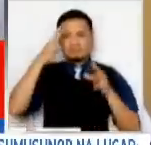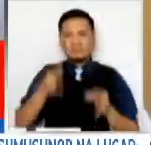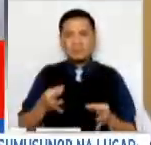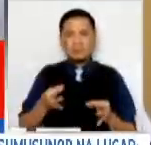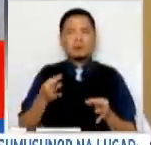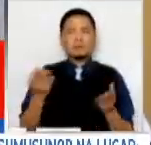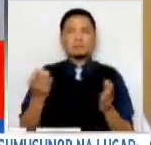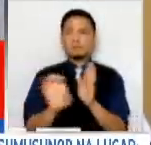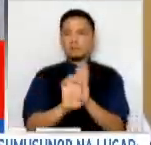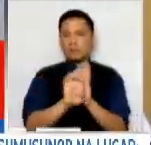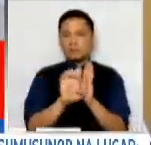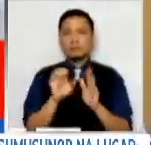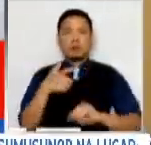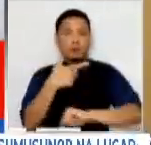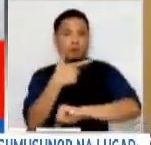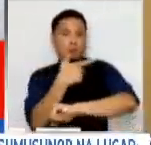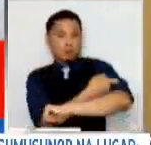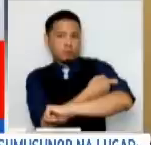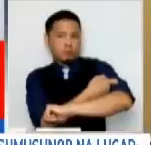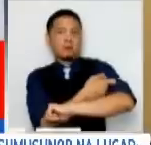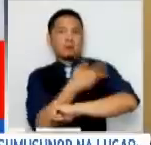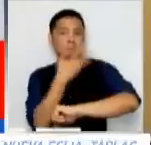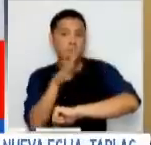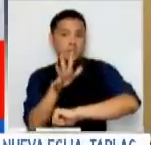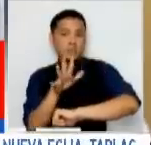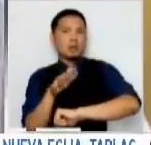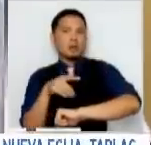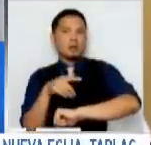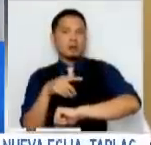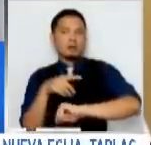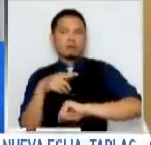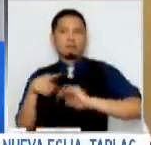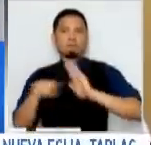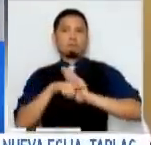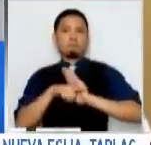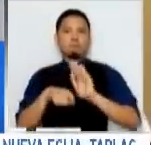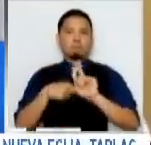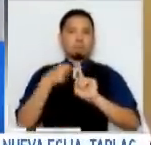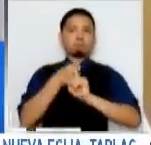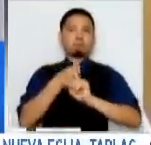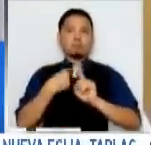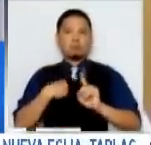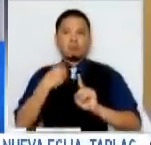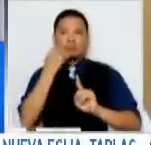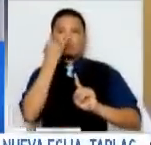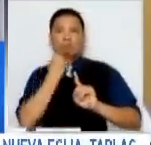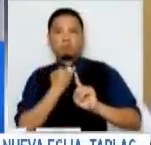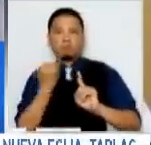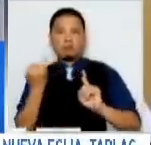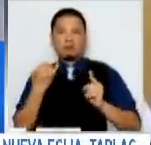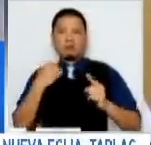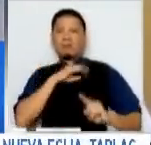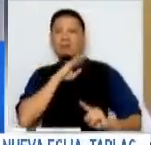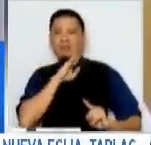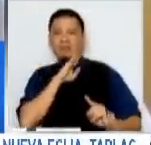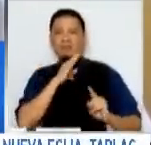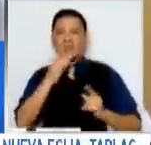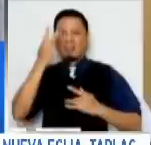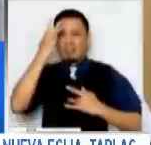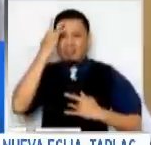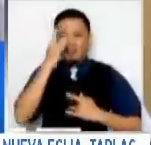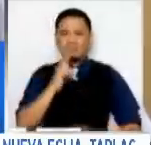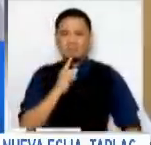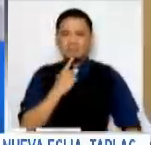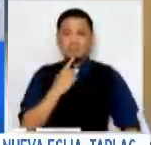effect is the negative one, is the bad one. Ang mga hospital natin ngayon ay full